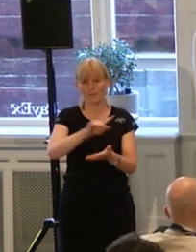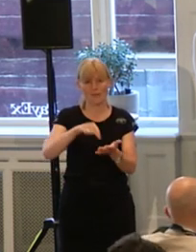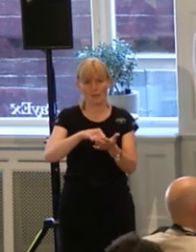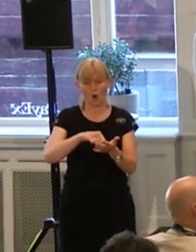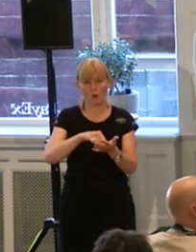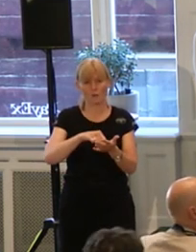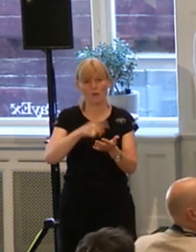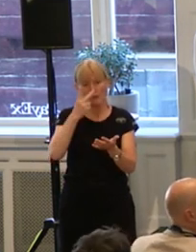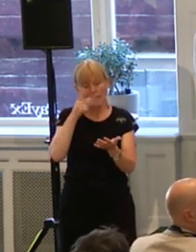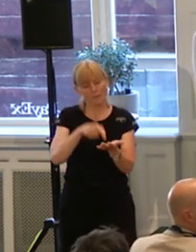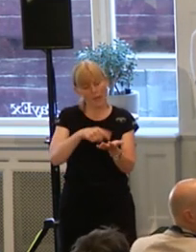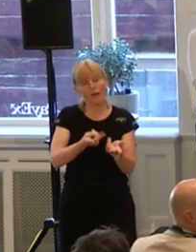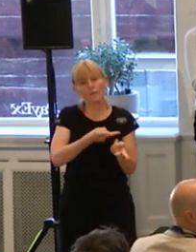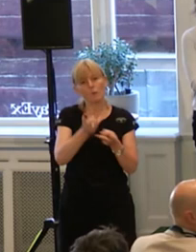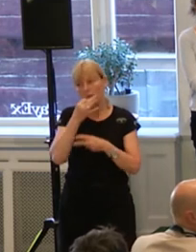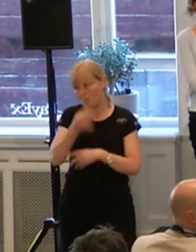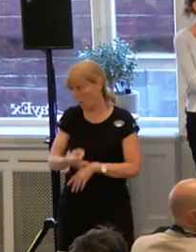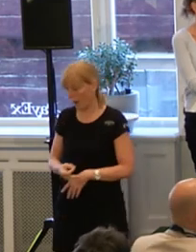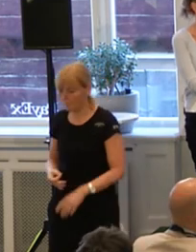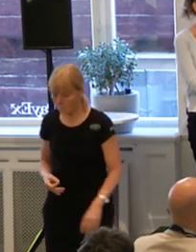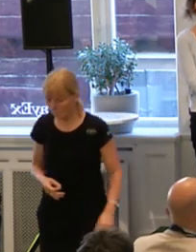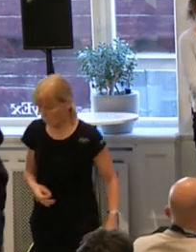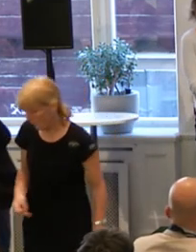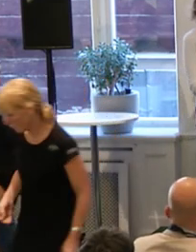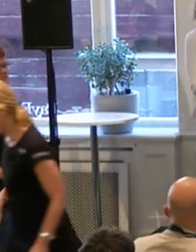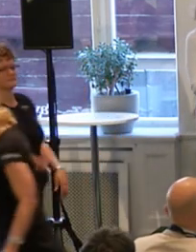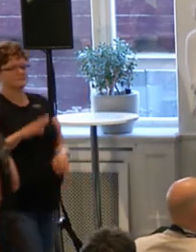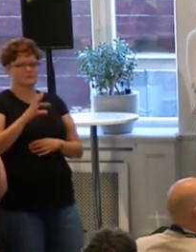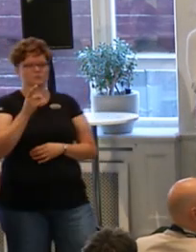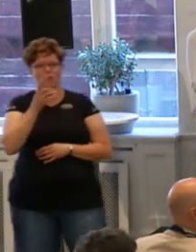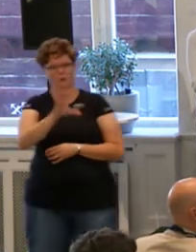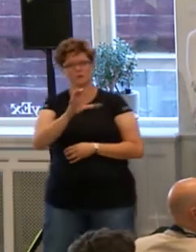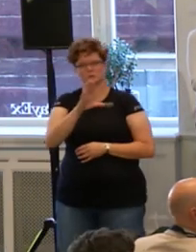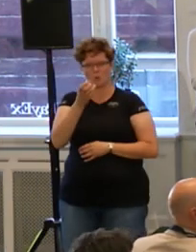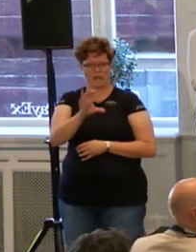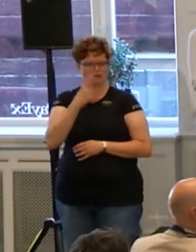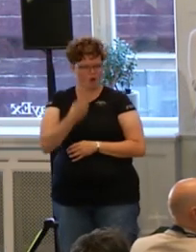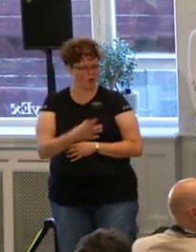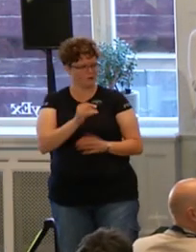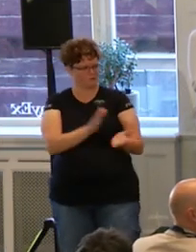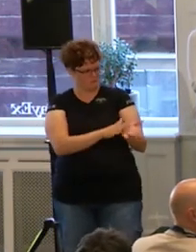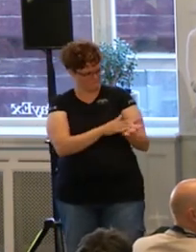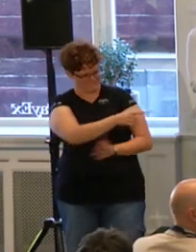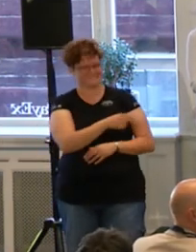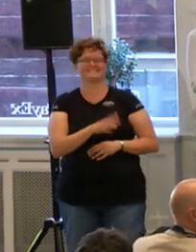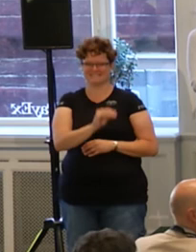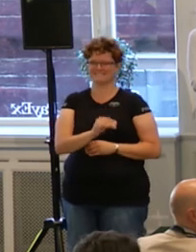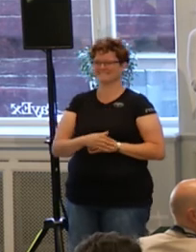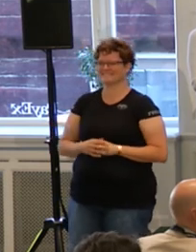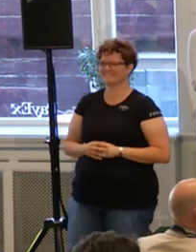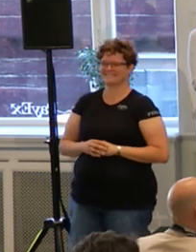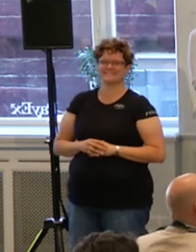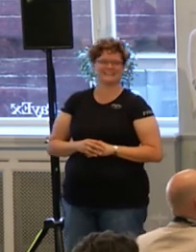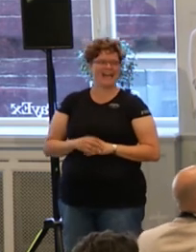såg det också som en demokratifråga. Ja, du hörde det, Jonas Nygren. Den applåden är...